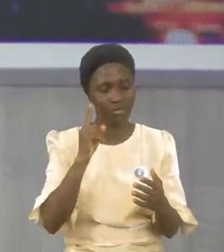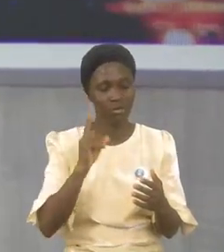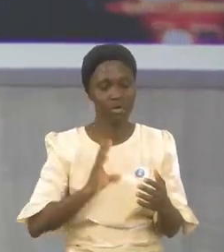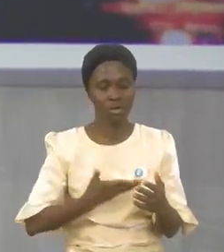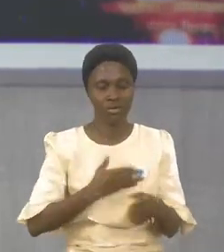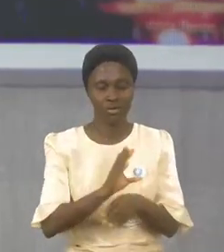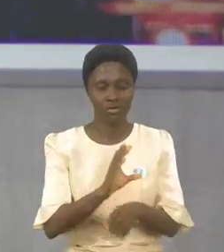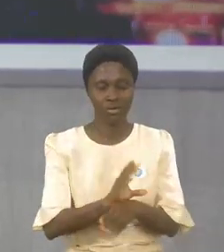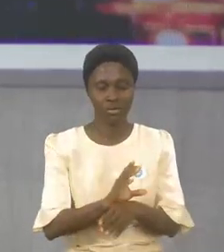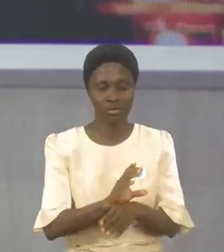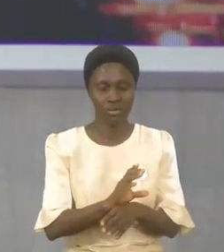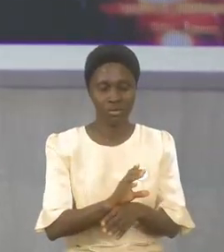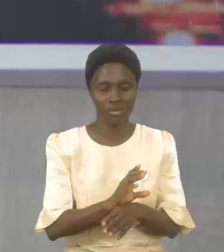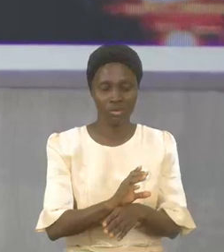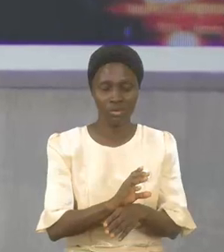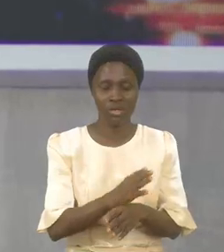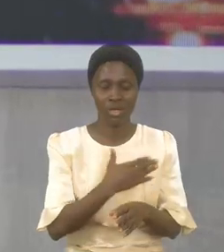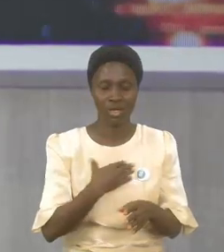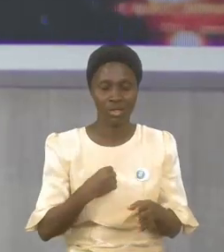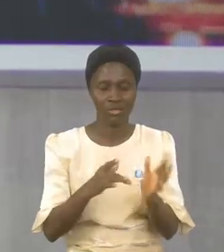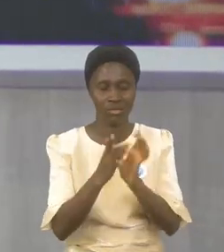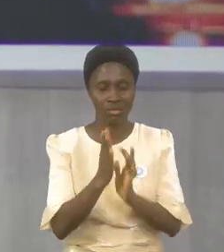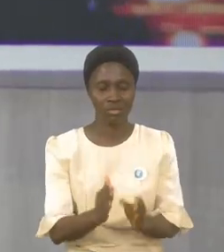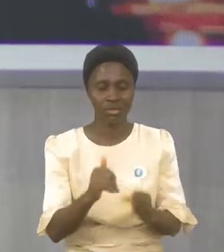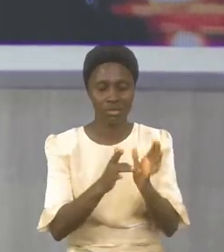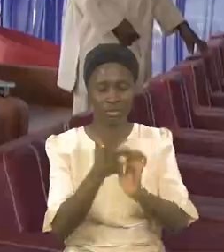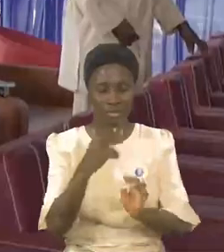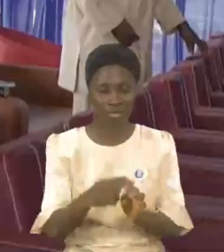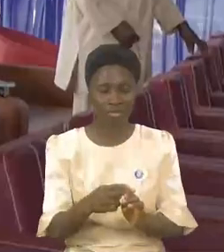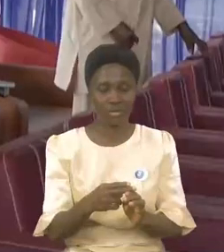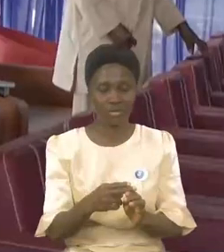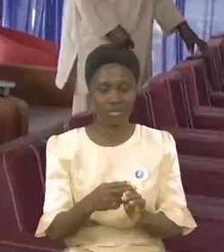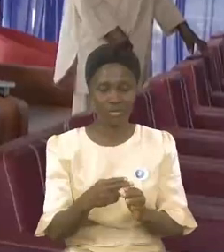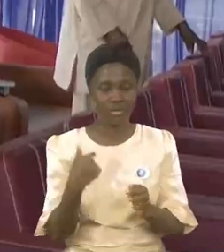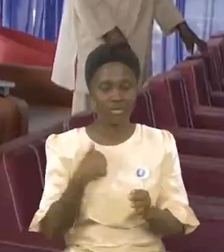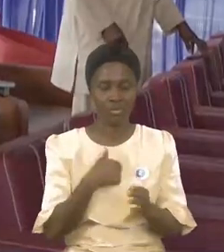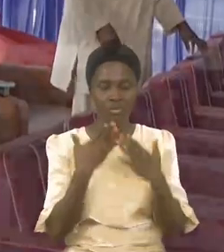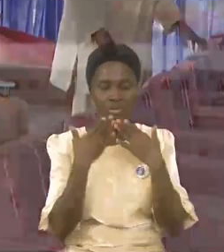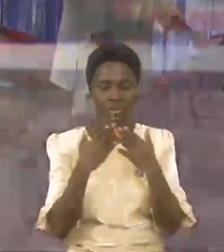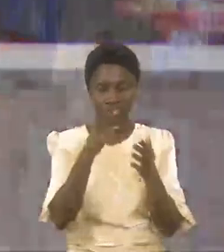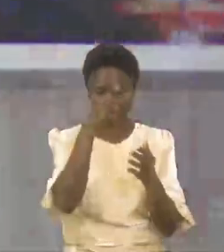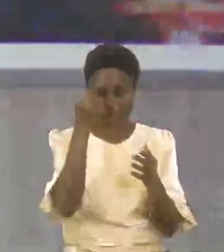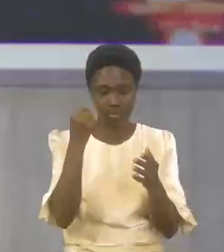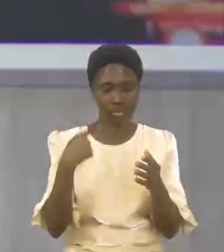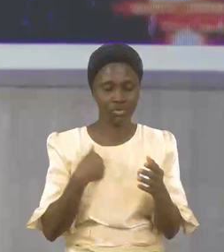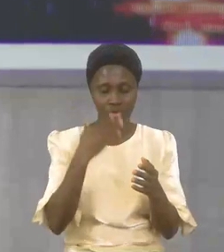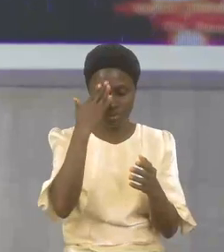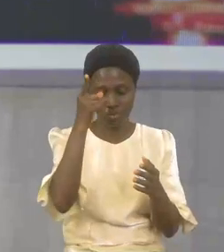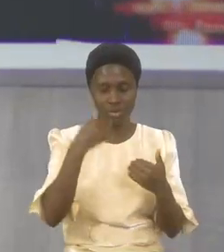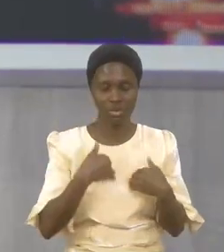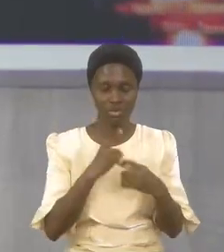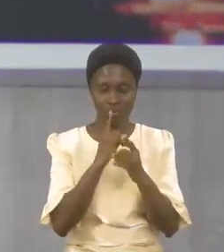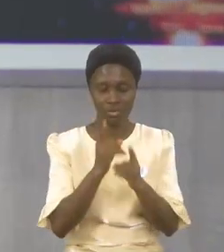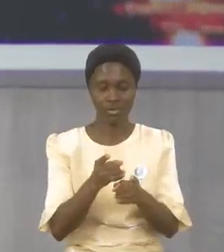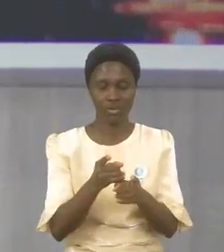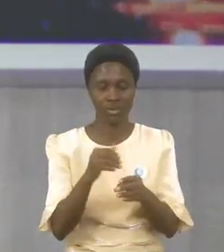chaque assemblée et chaque converti et chaque chrétien au nom de Jésus. Nous te disons merci parce que tu nous as